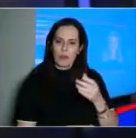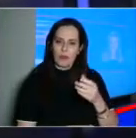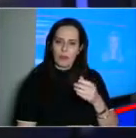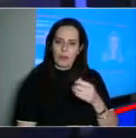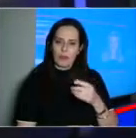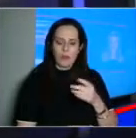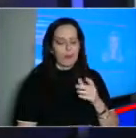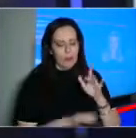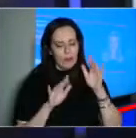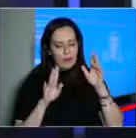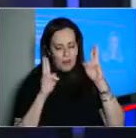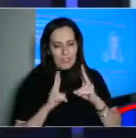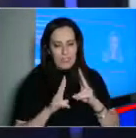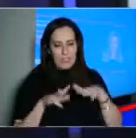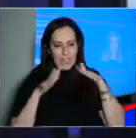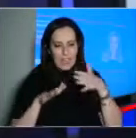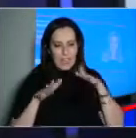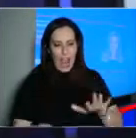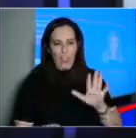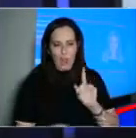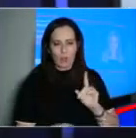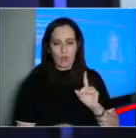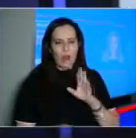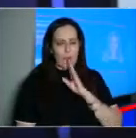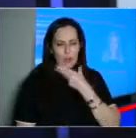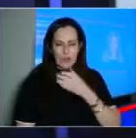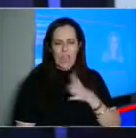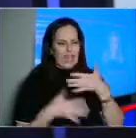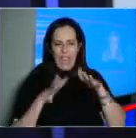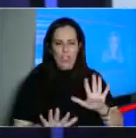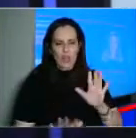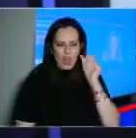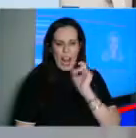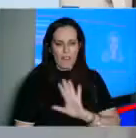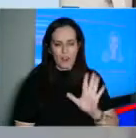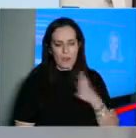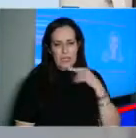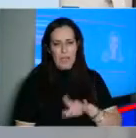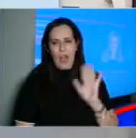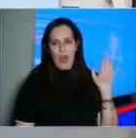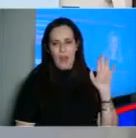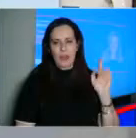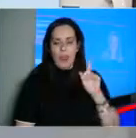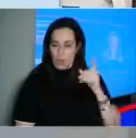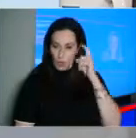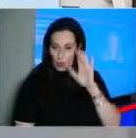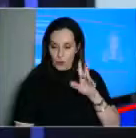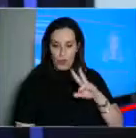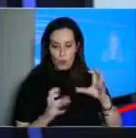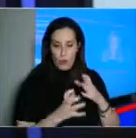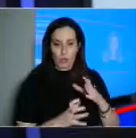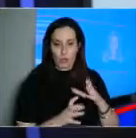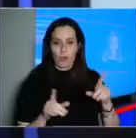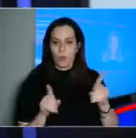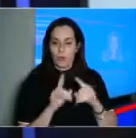נגד גזענות. הבעיה עם האתיופים זה לא שום דבר חוץ מהגזענות של הלבנים במדינת ישראל. אבל אני חושב שיש קבוצות